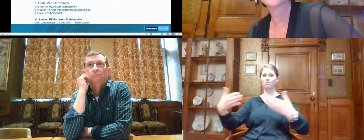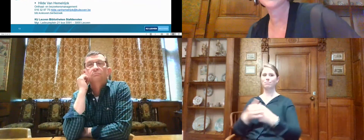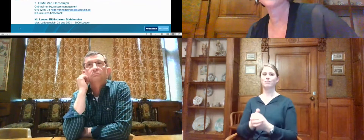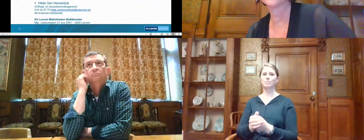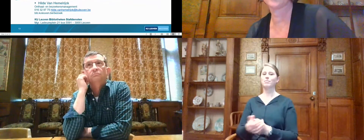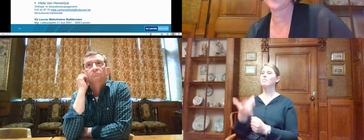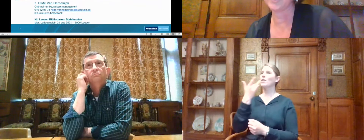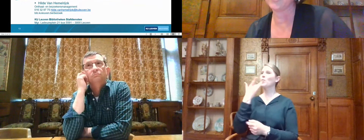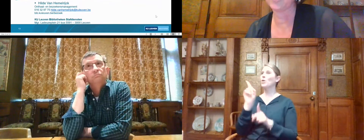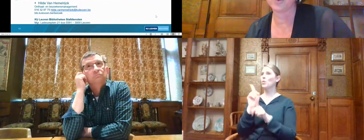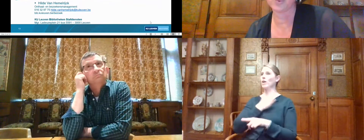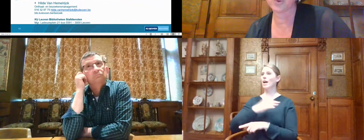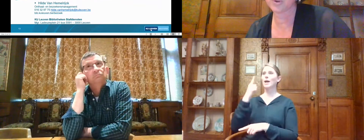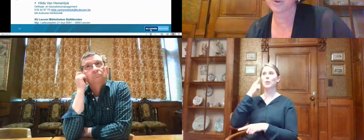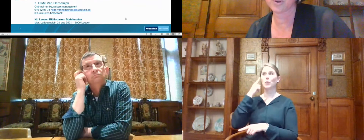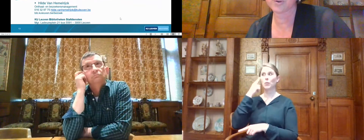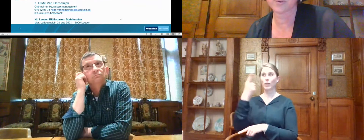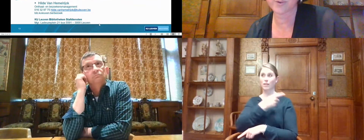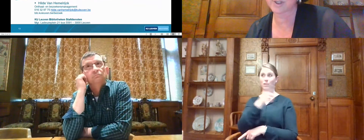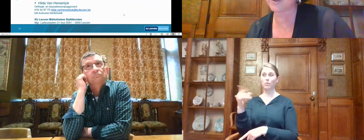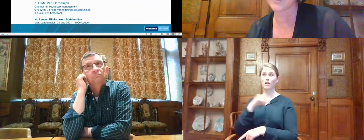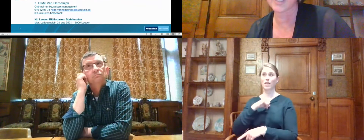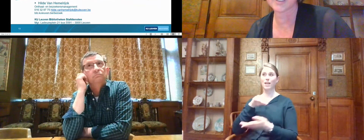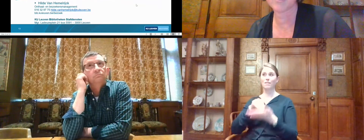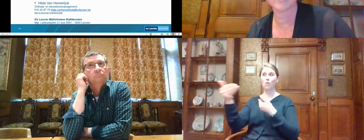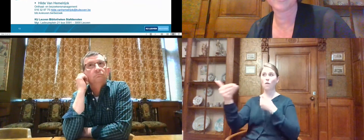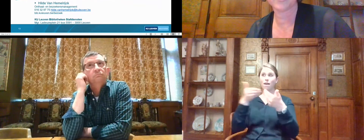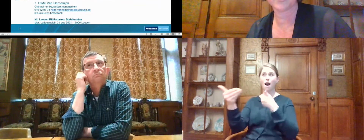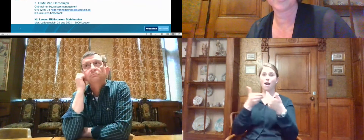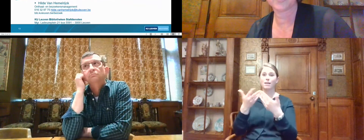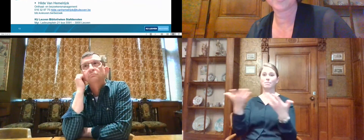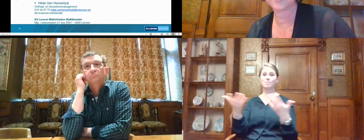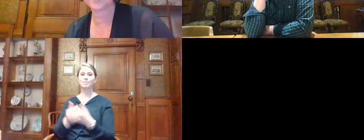we willen graag weten of jullie nu nog verdere vragen hebben.